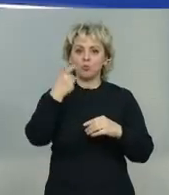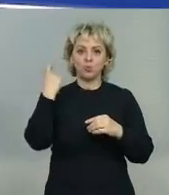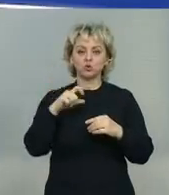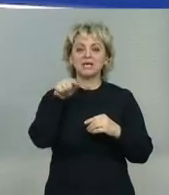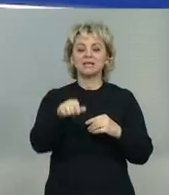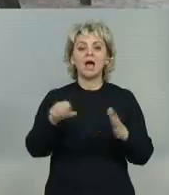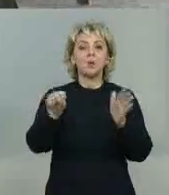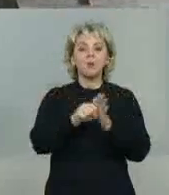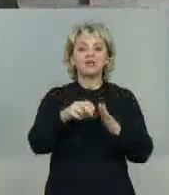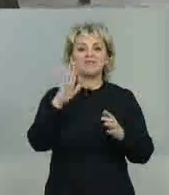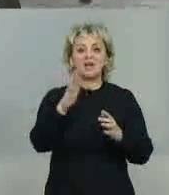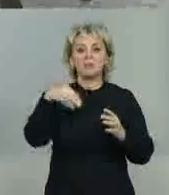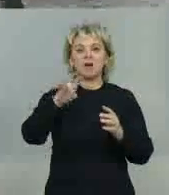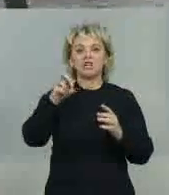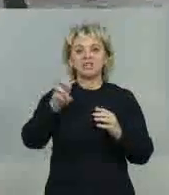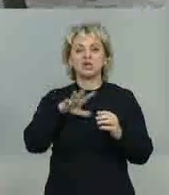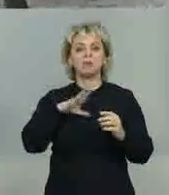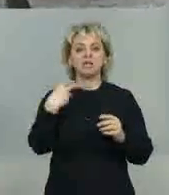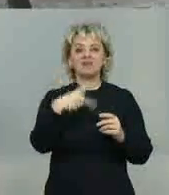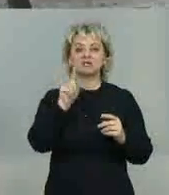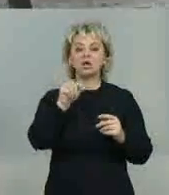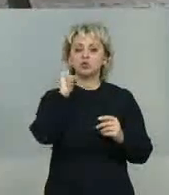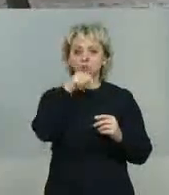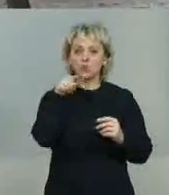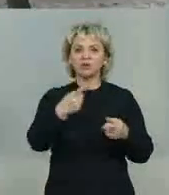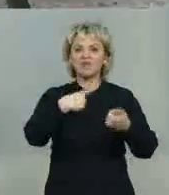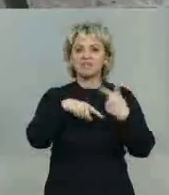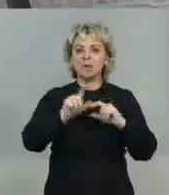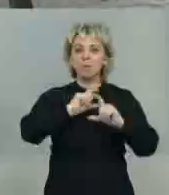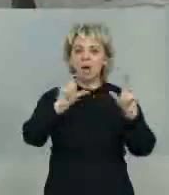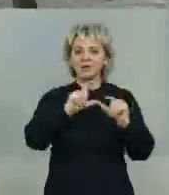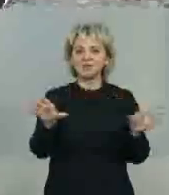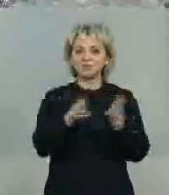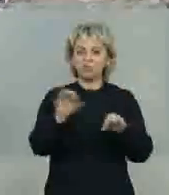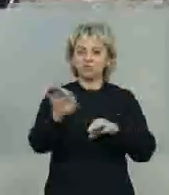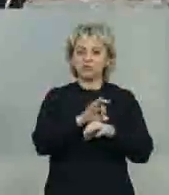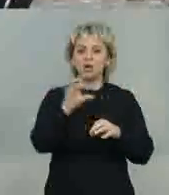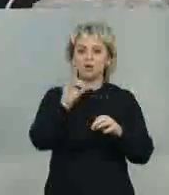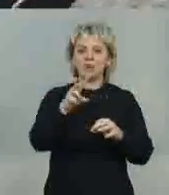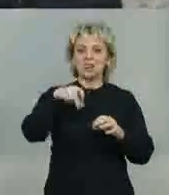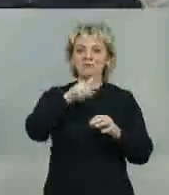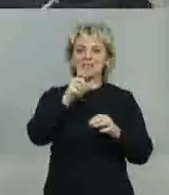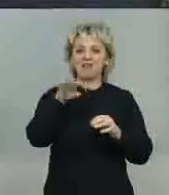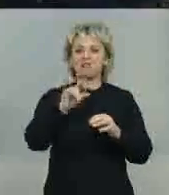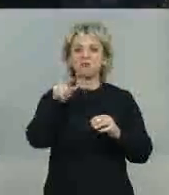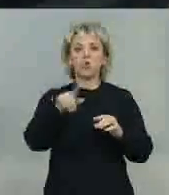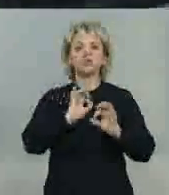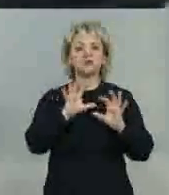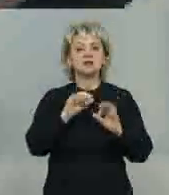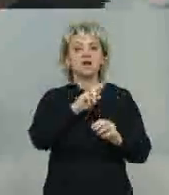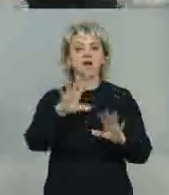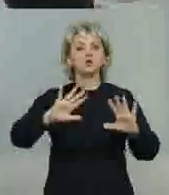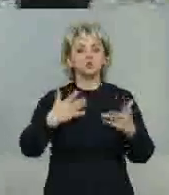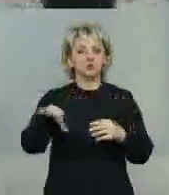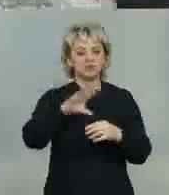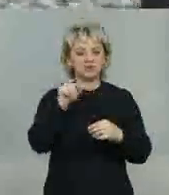улице. Погибшей Валентине Мартыненко был 21 год. Она возвращалась из магазина с мужем Роланом Лозовым. Он рассказал нам, как